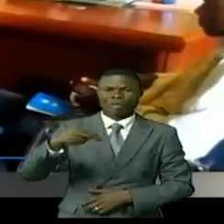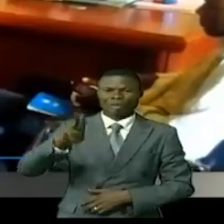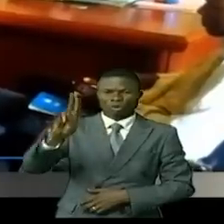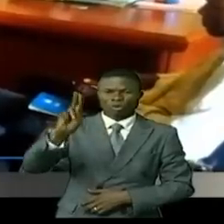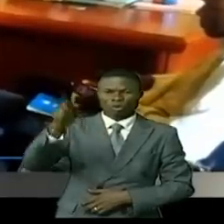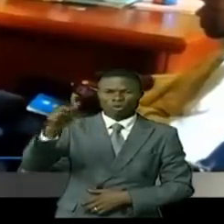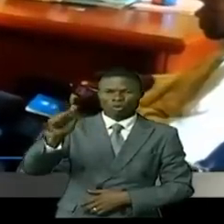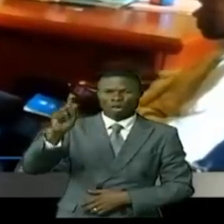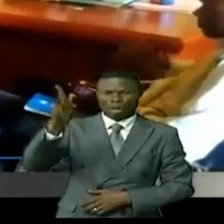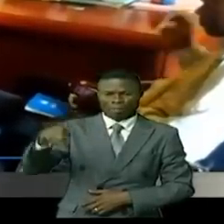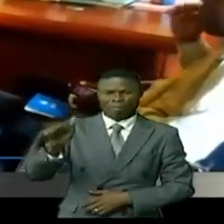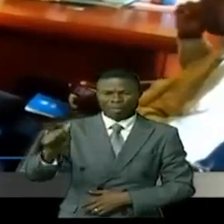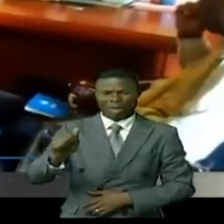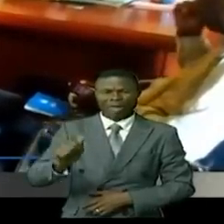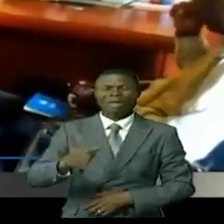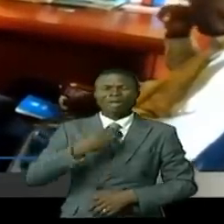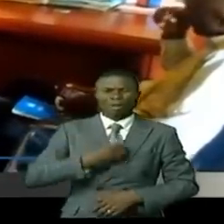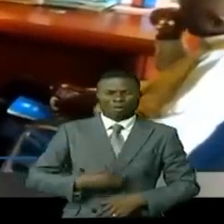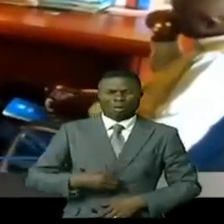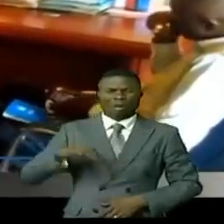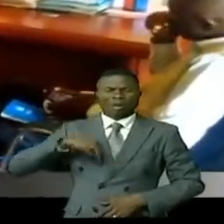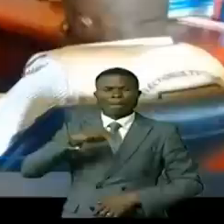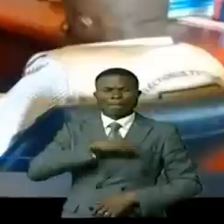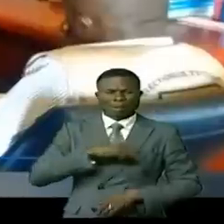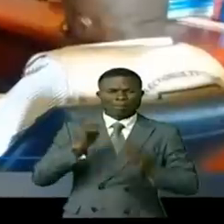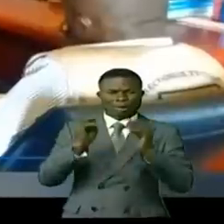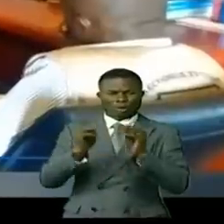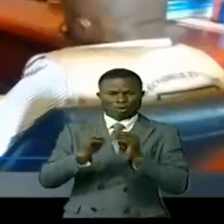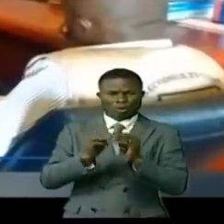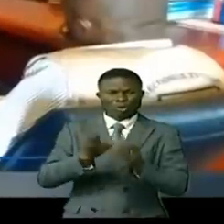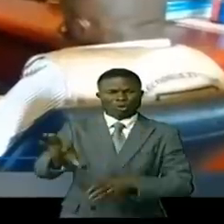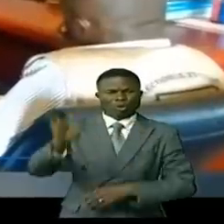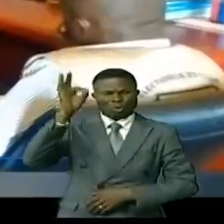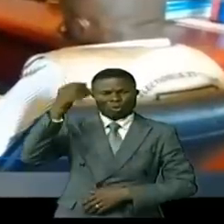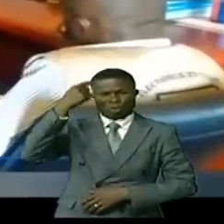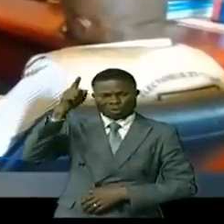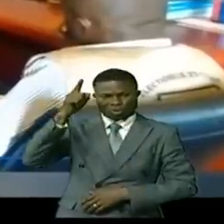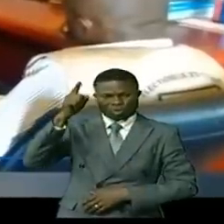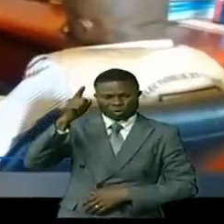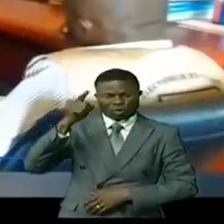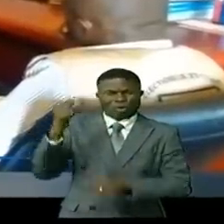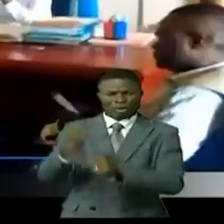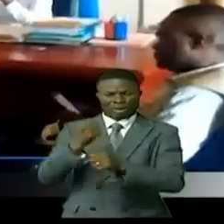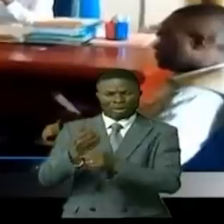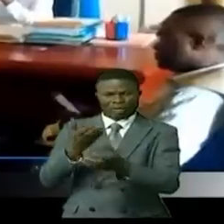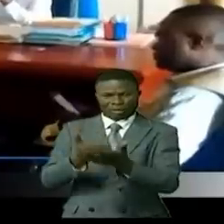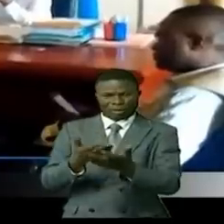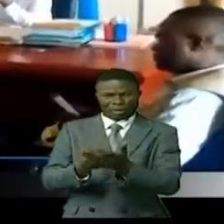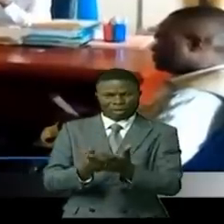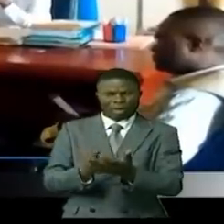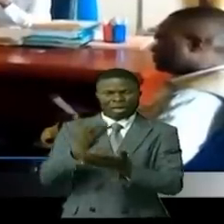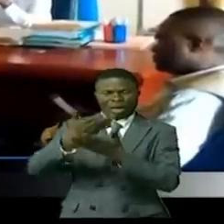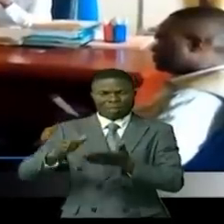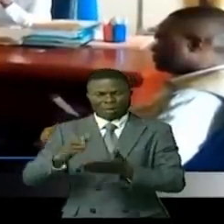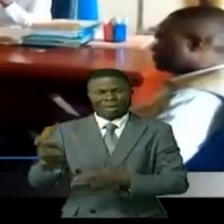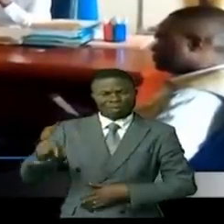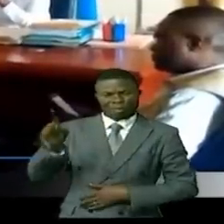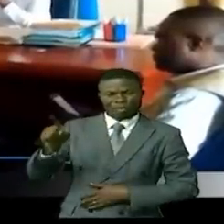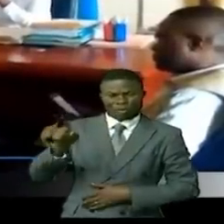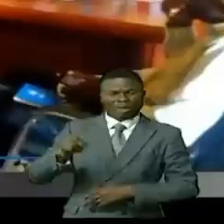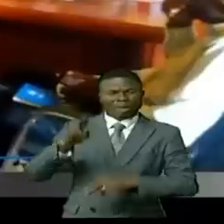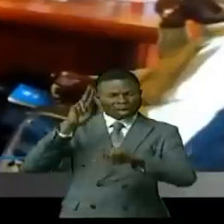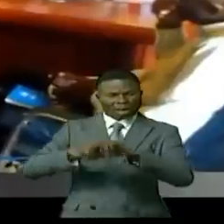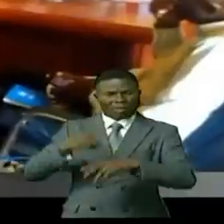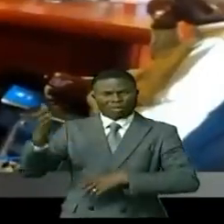Fabien Bokomatondo, membre de la plénière, a été choisi pour cette supervision. À l'étape de la Tchouapa, où il a